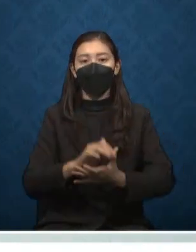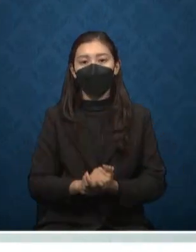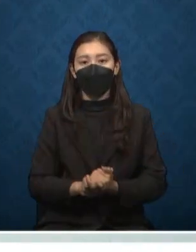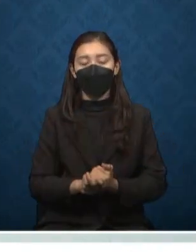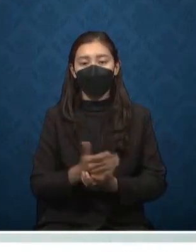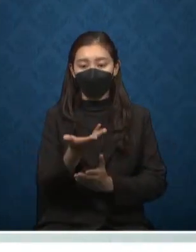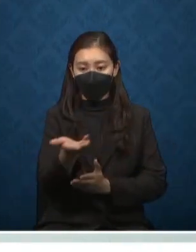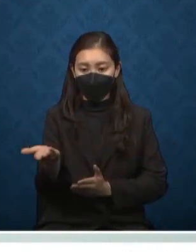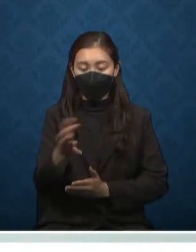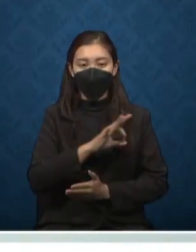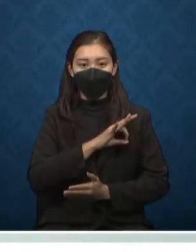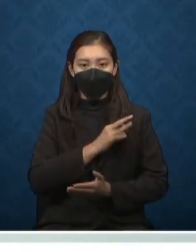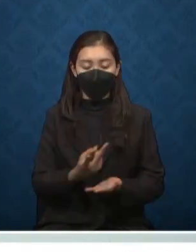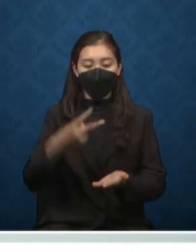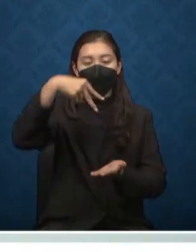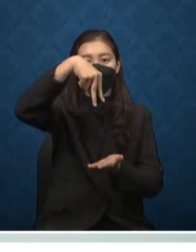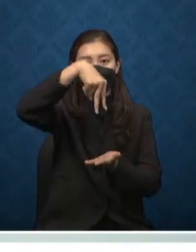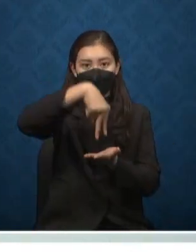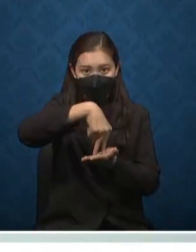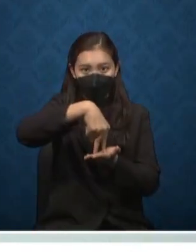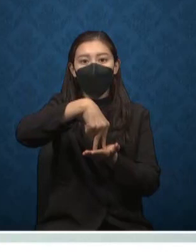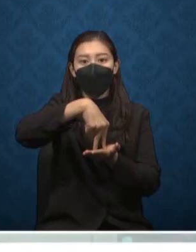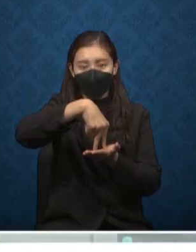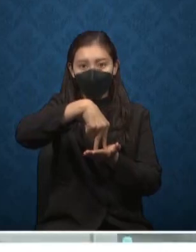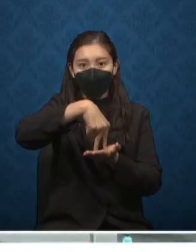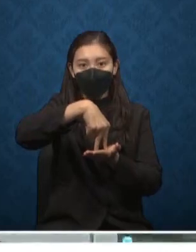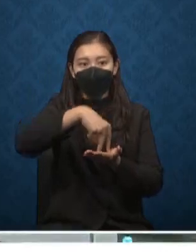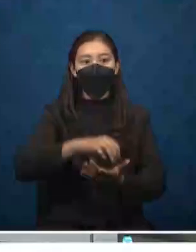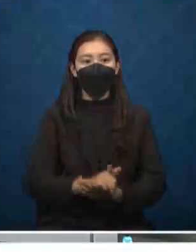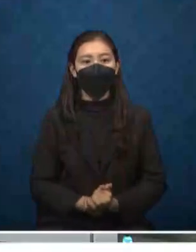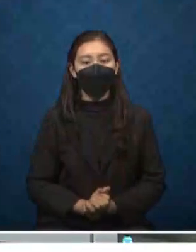ยืนขึ้นเพื่อรับฟังพระบรมราชองค์การ